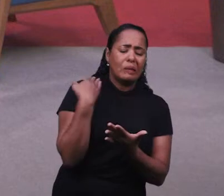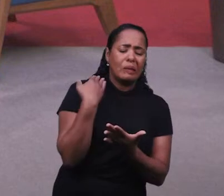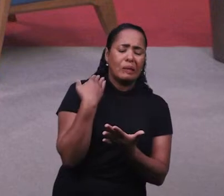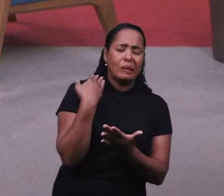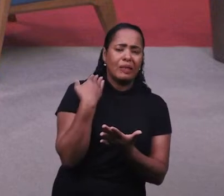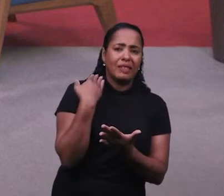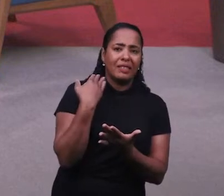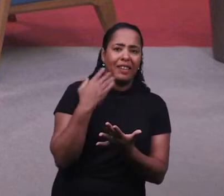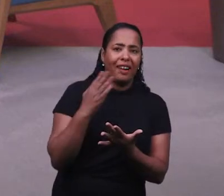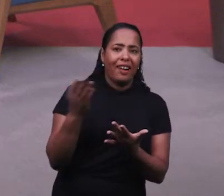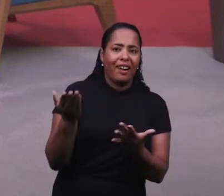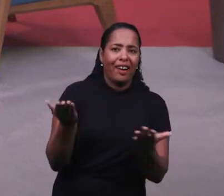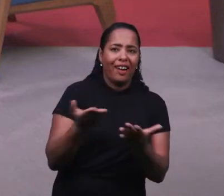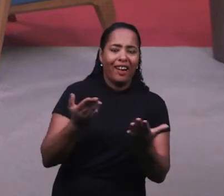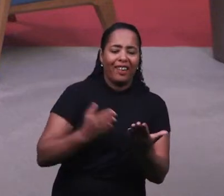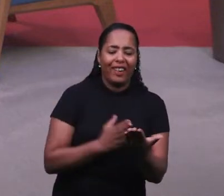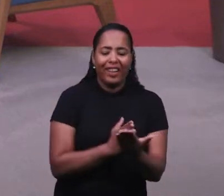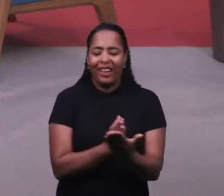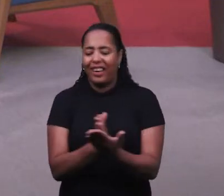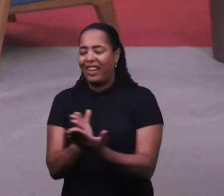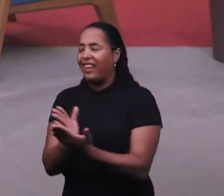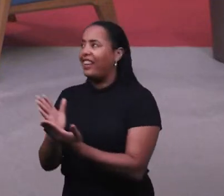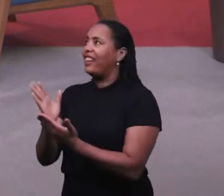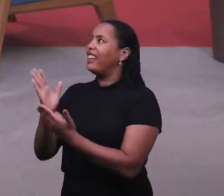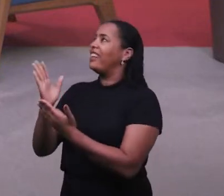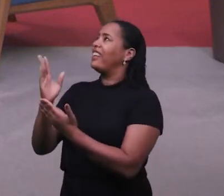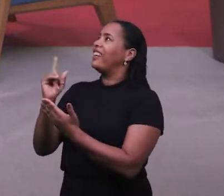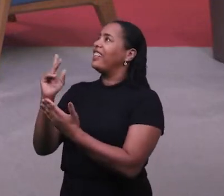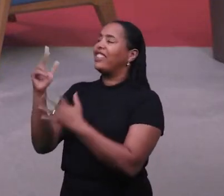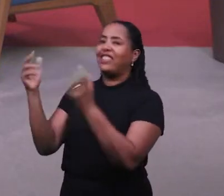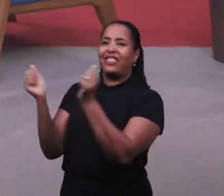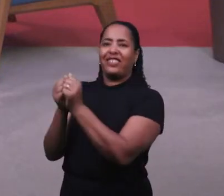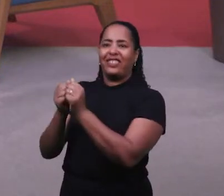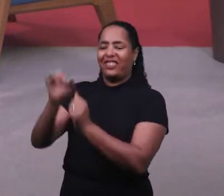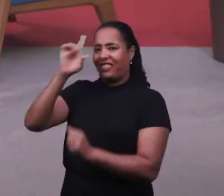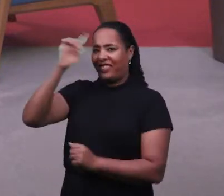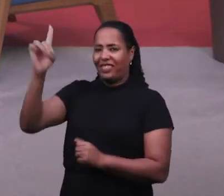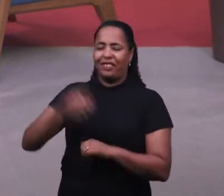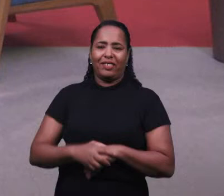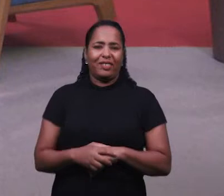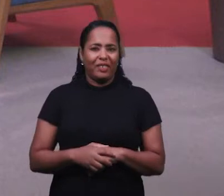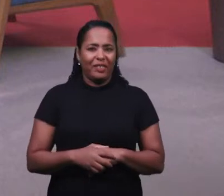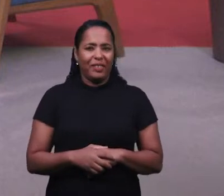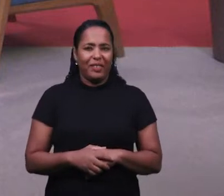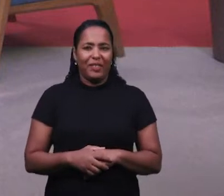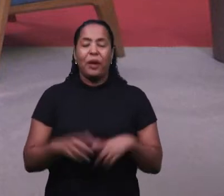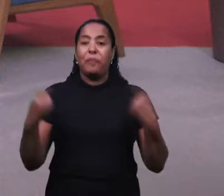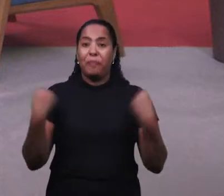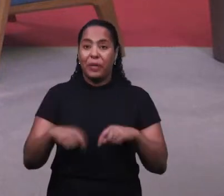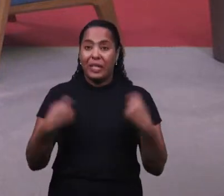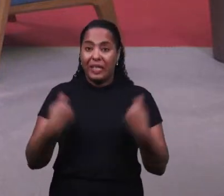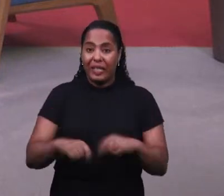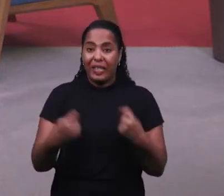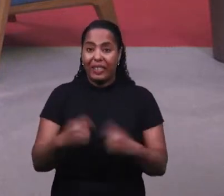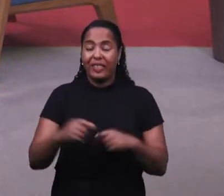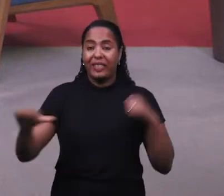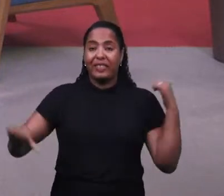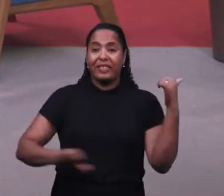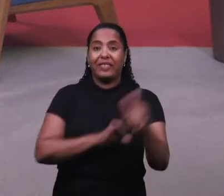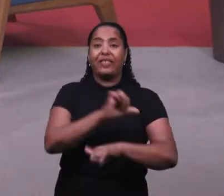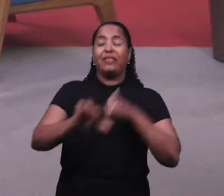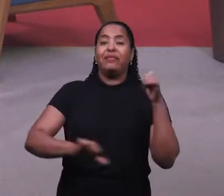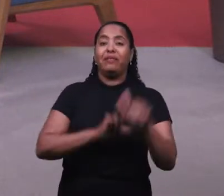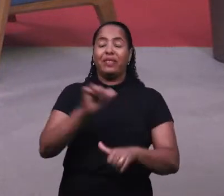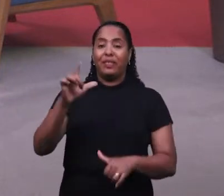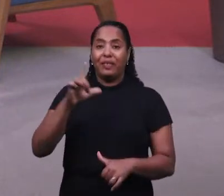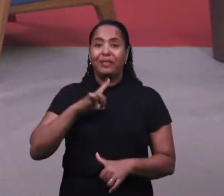Dieu. Maintenant, tout est nouveau. Il va vers une vie éternelle avec Dieu. Il n'existe pas de salut sans transformation, sans